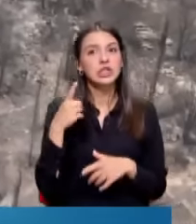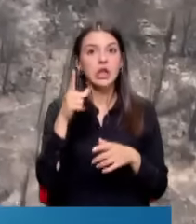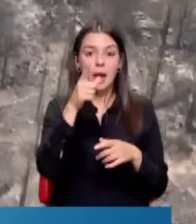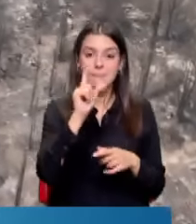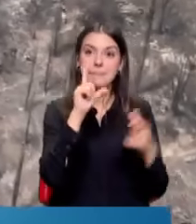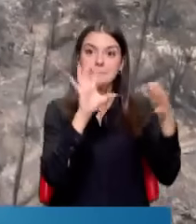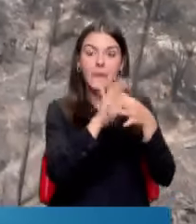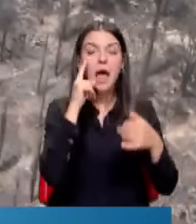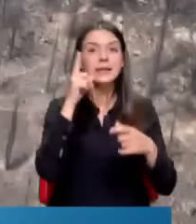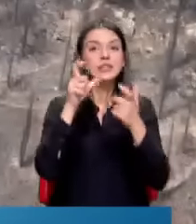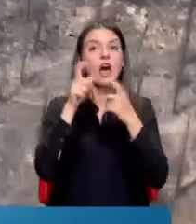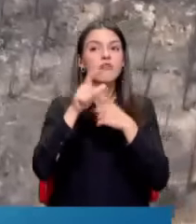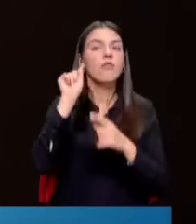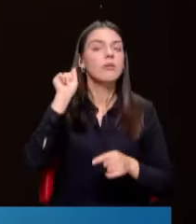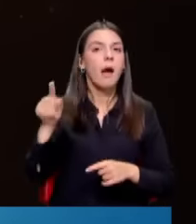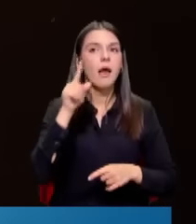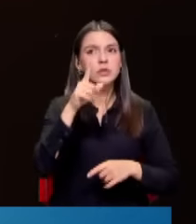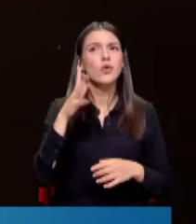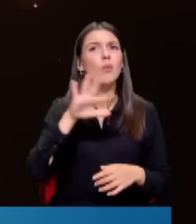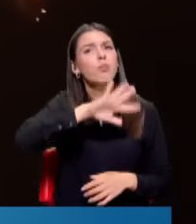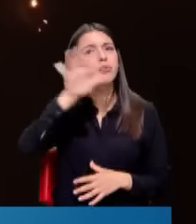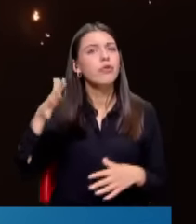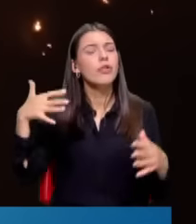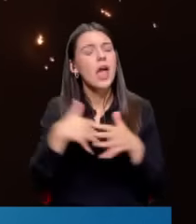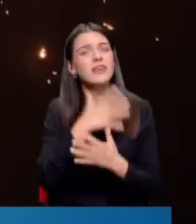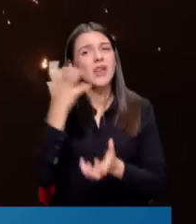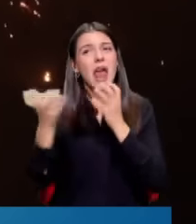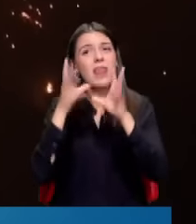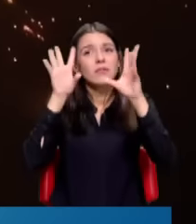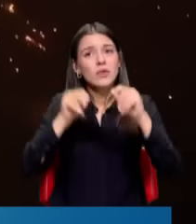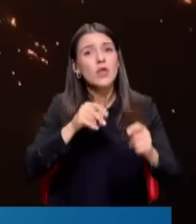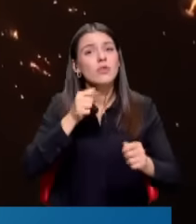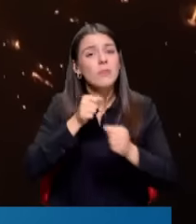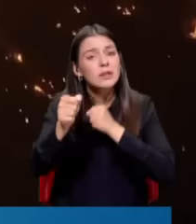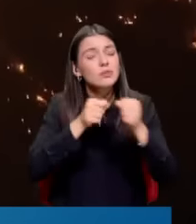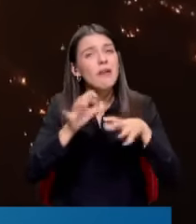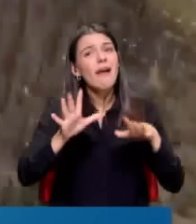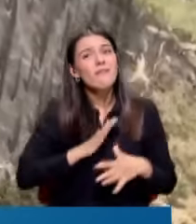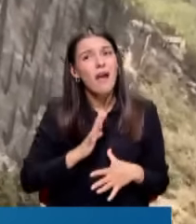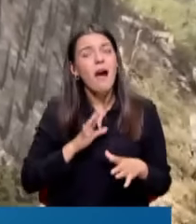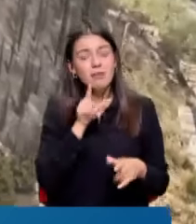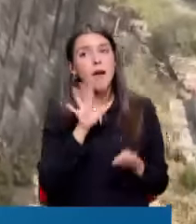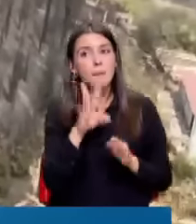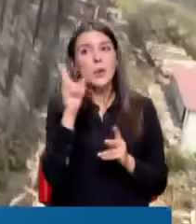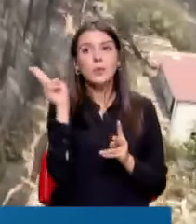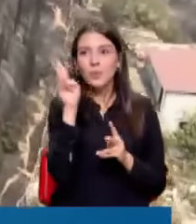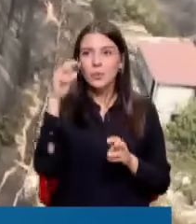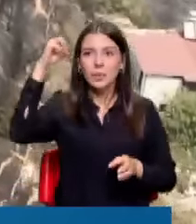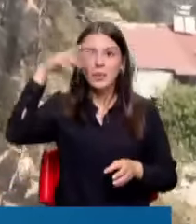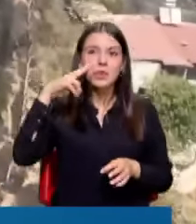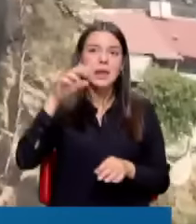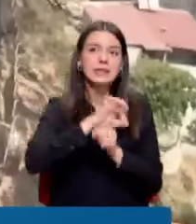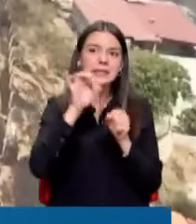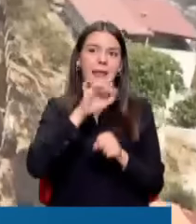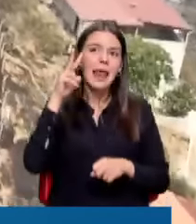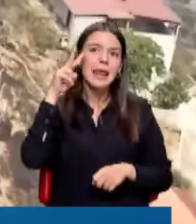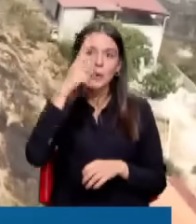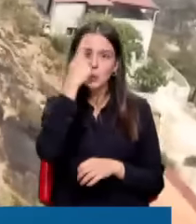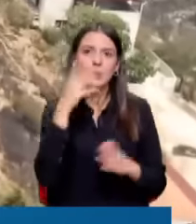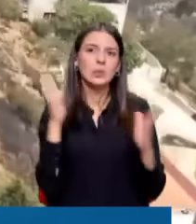bağlı Sancaklı mahallesi. Tüm gece alevleri söndürmek için mücadele vardı Sancaklı'da. Gün ağardığında zararın büyüklüğüyle yüz